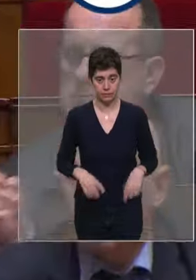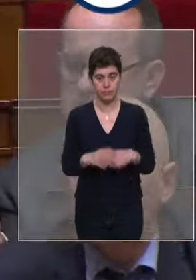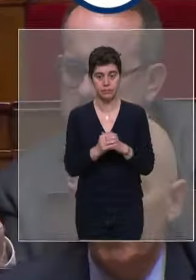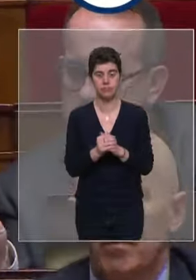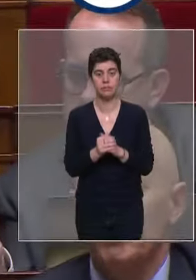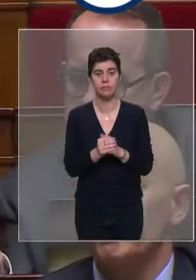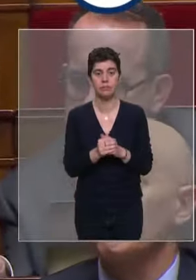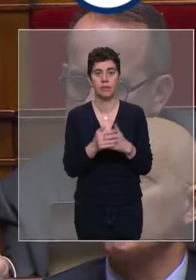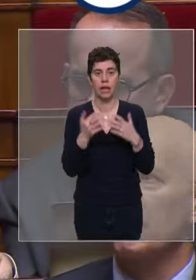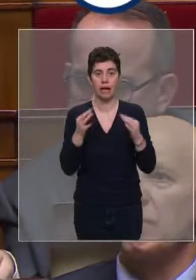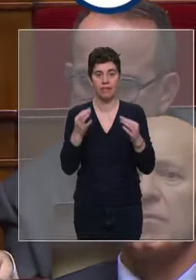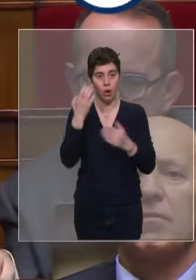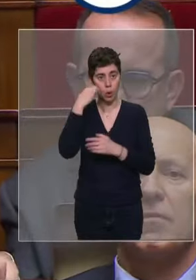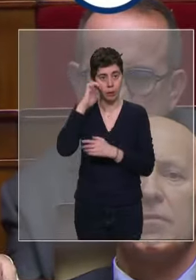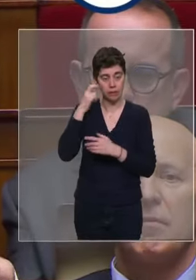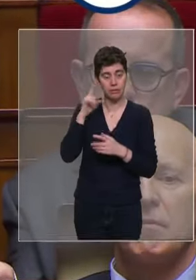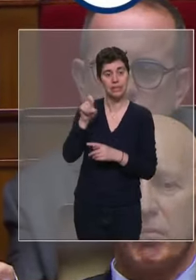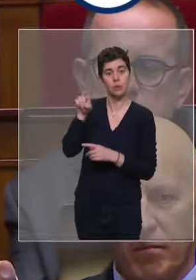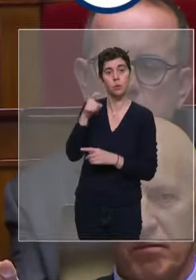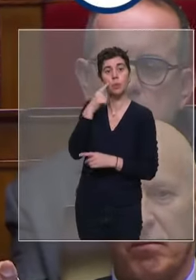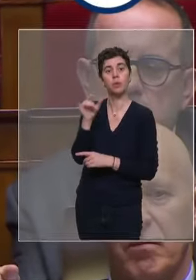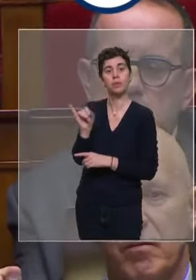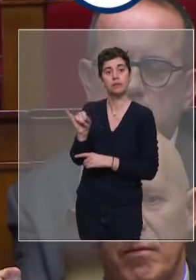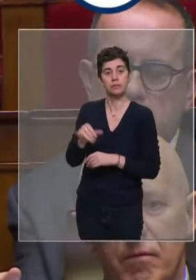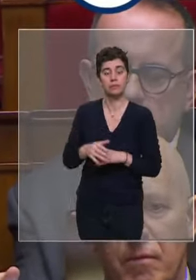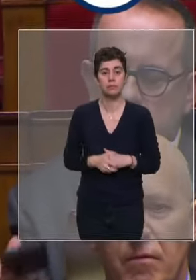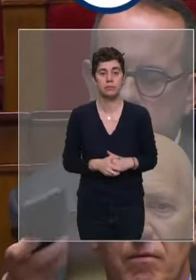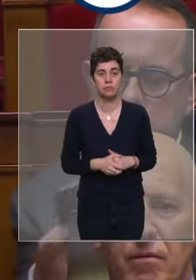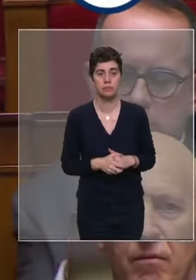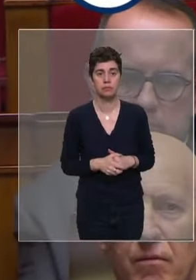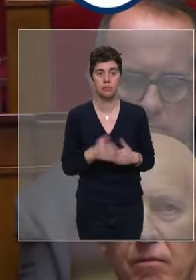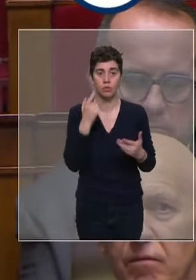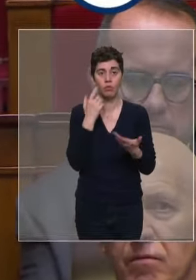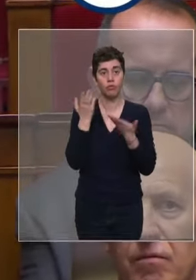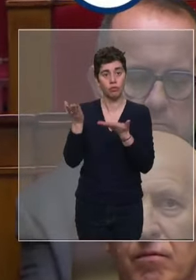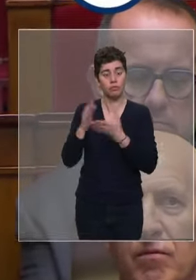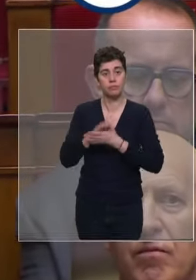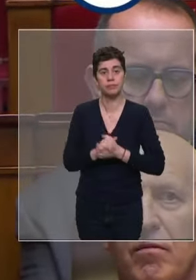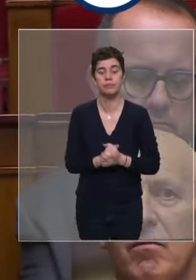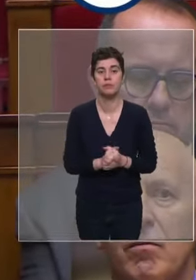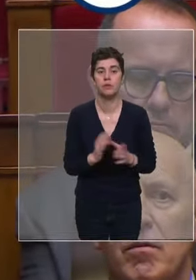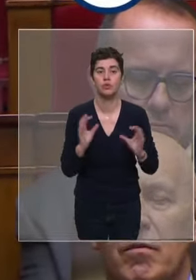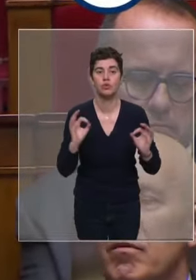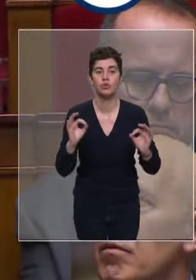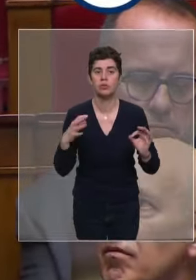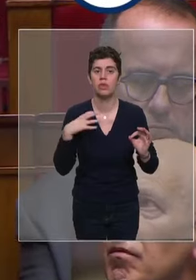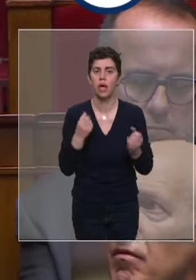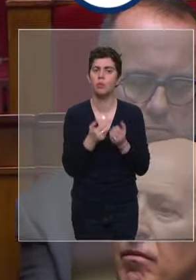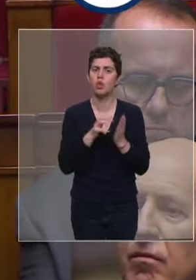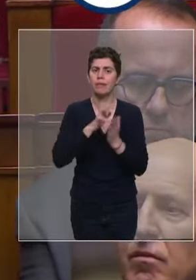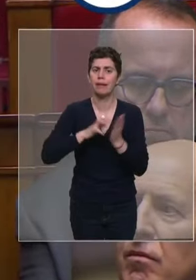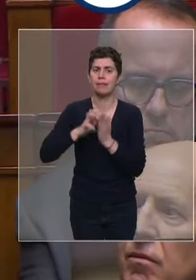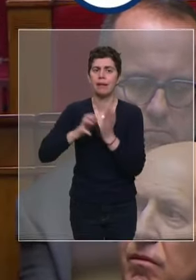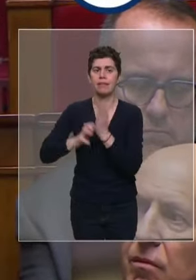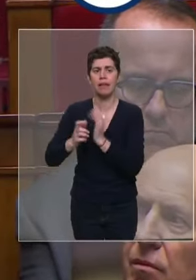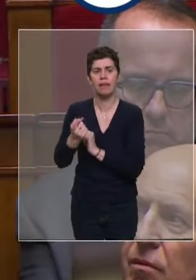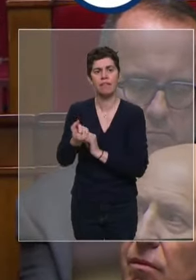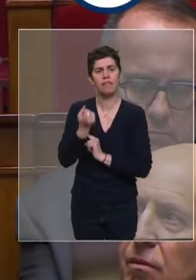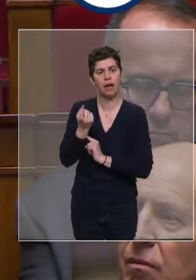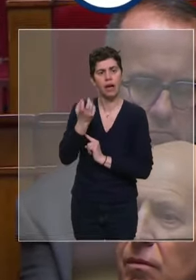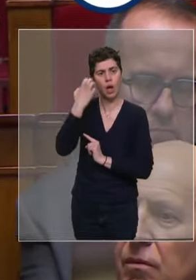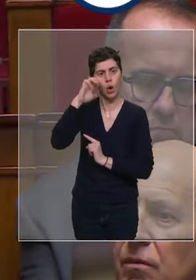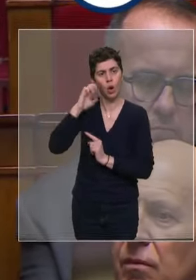des Affaires européennes, ma question s'adresse à vous concernant justement plusieurs textes européens qui sont en